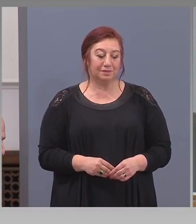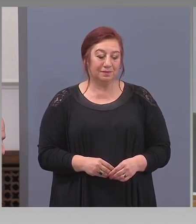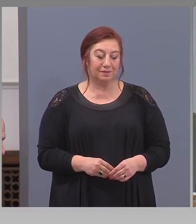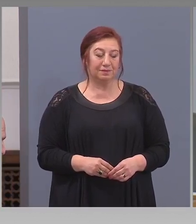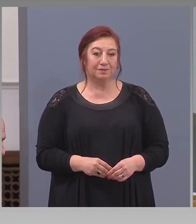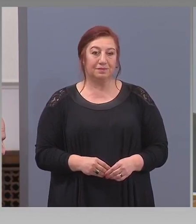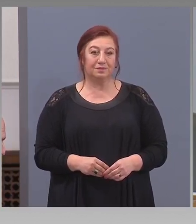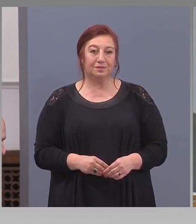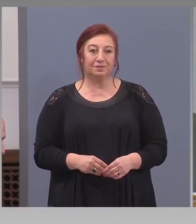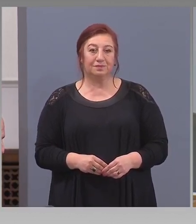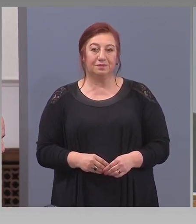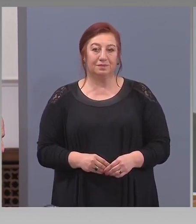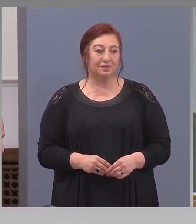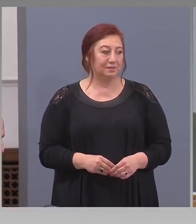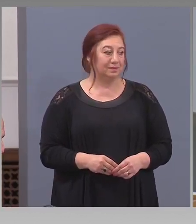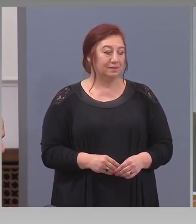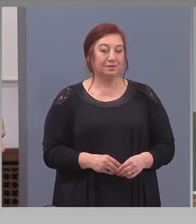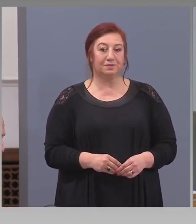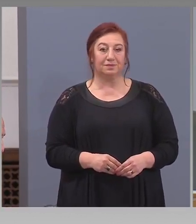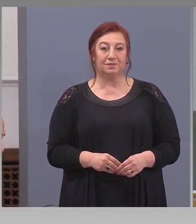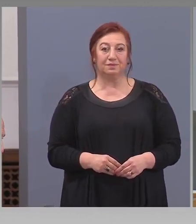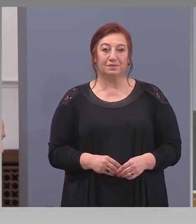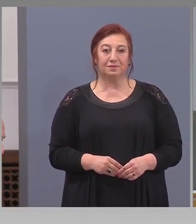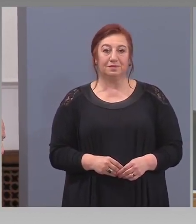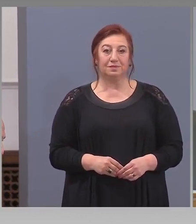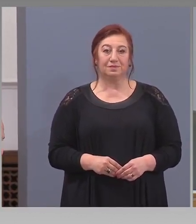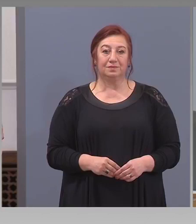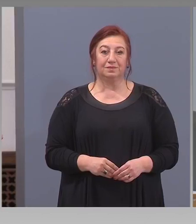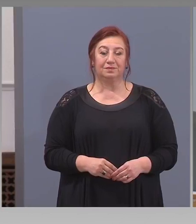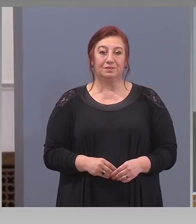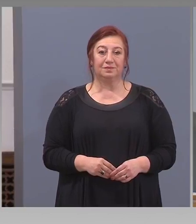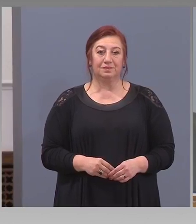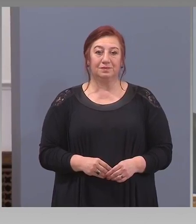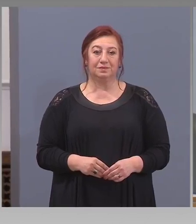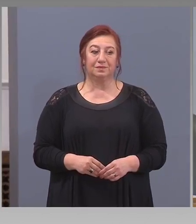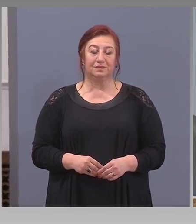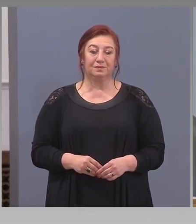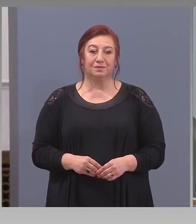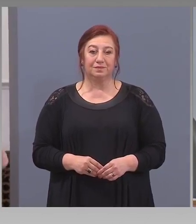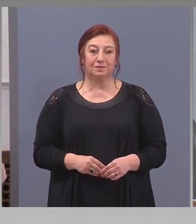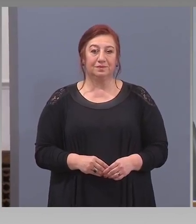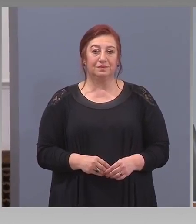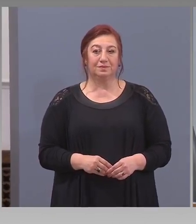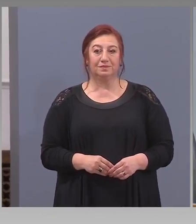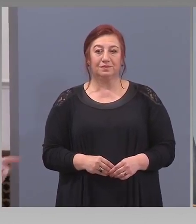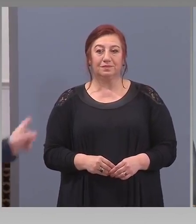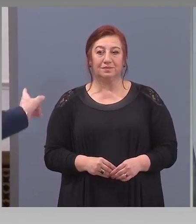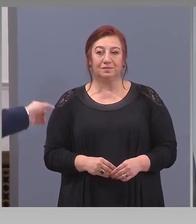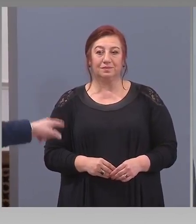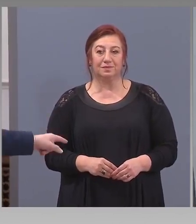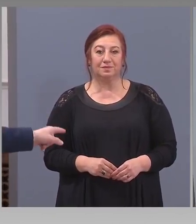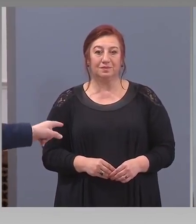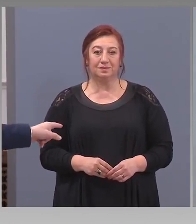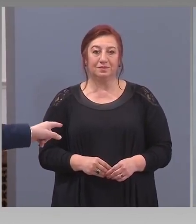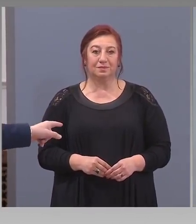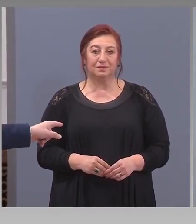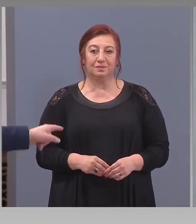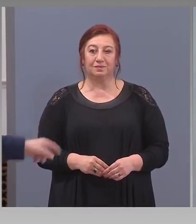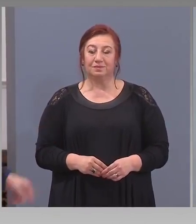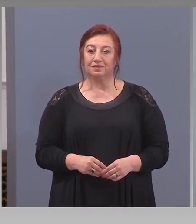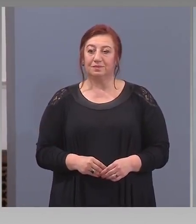голяма подкрепа и на националния щаб, а и на това, което правителството прави.